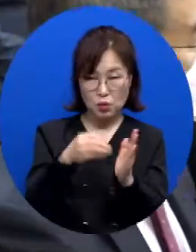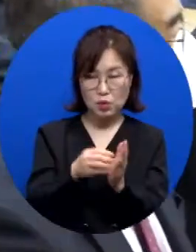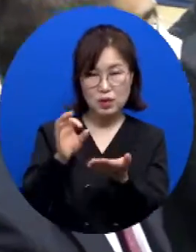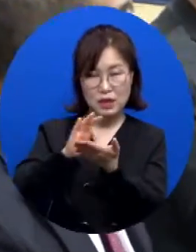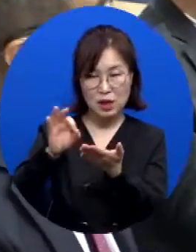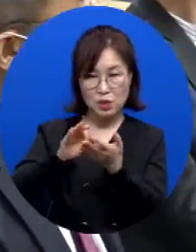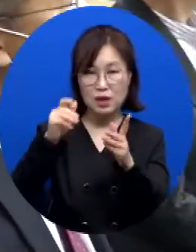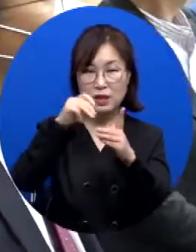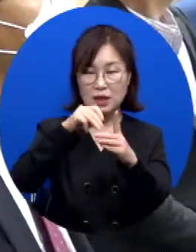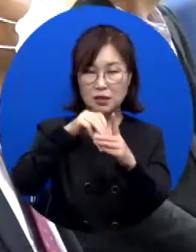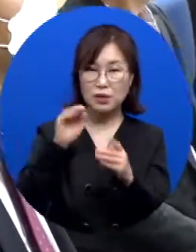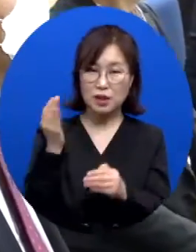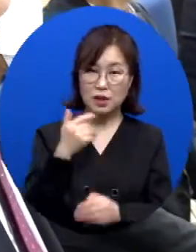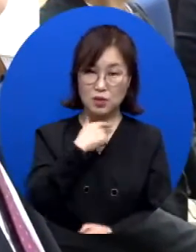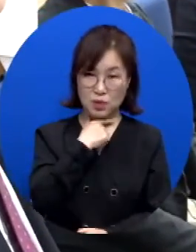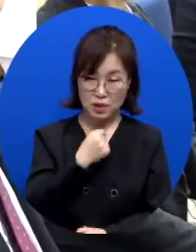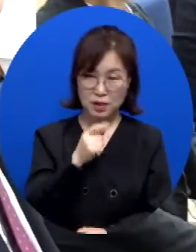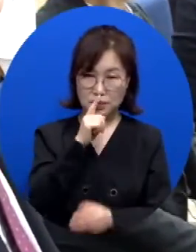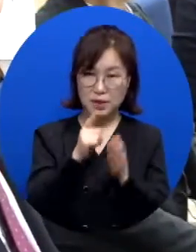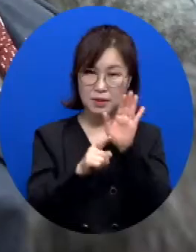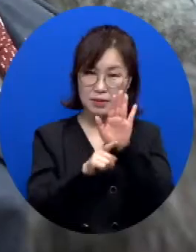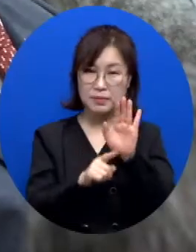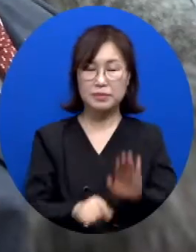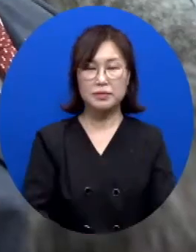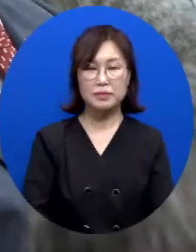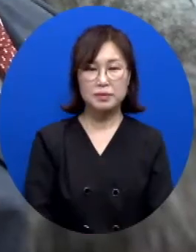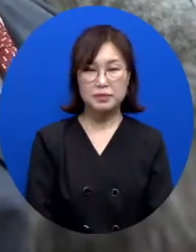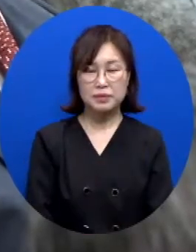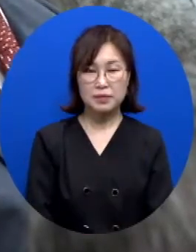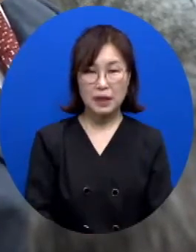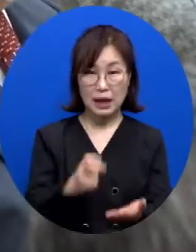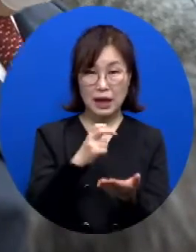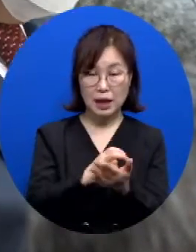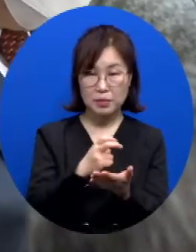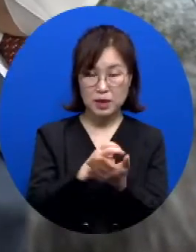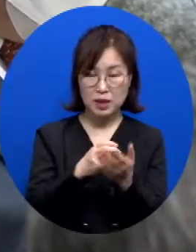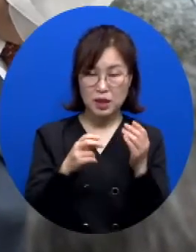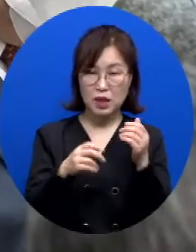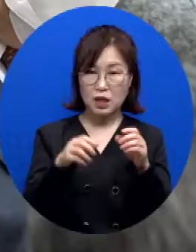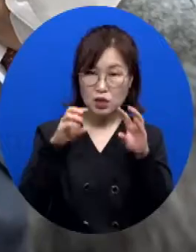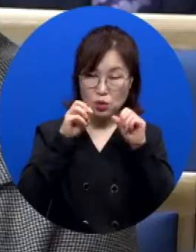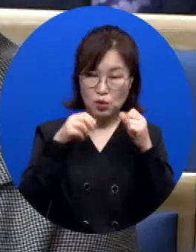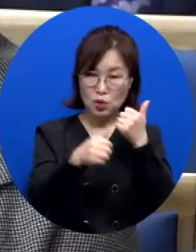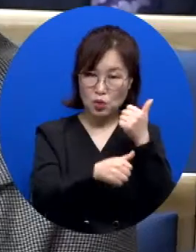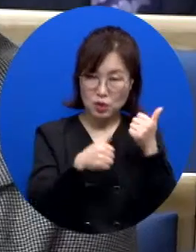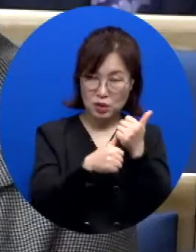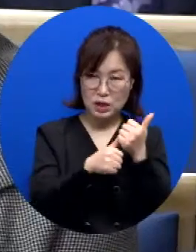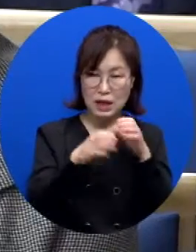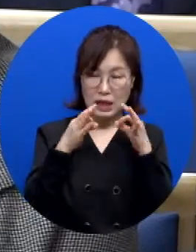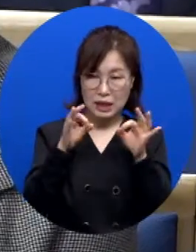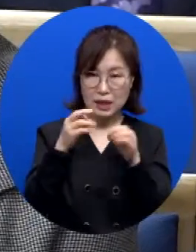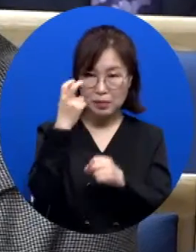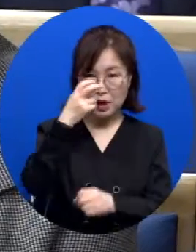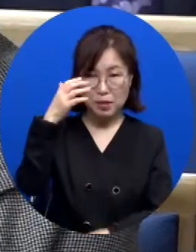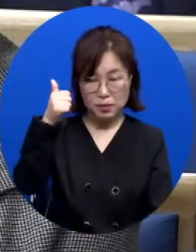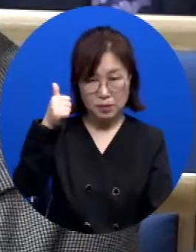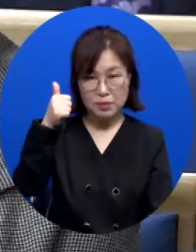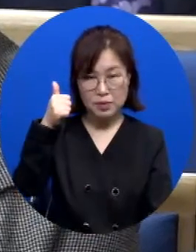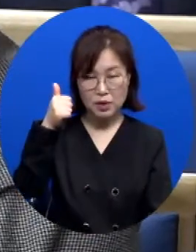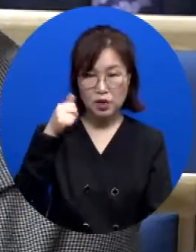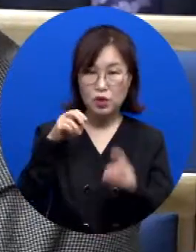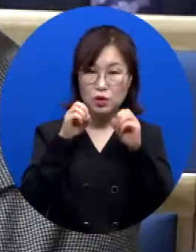센터가 되길 바란다고 말씀을 전했습니다 감리회 선교국 위원장 김정석 감독은